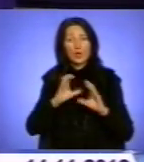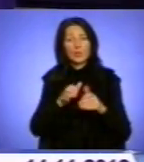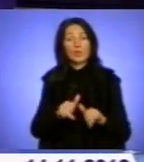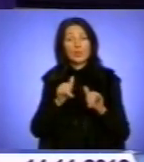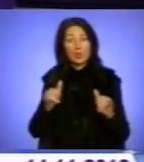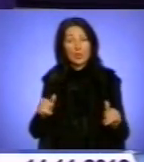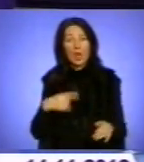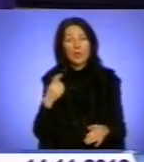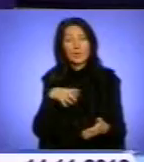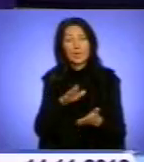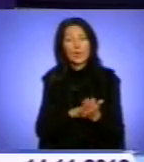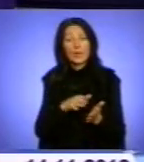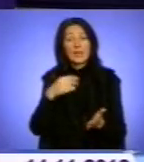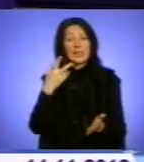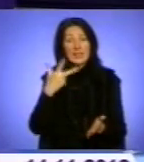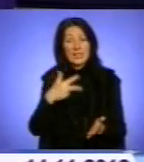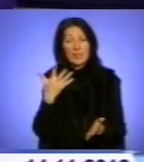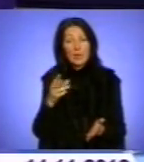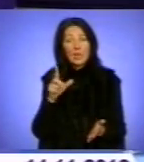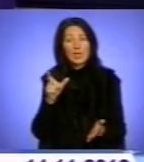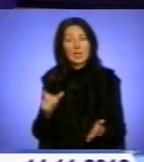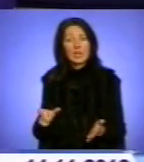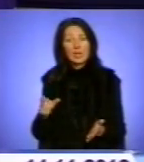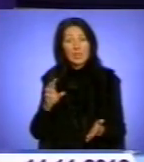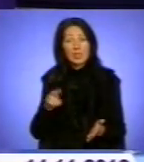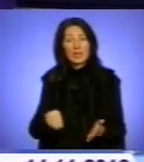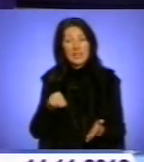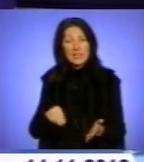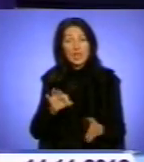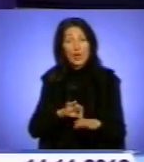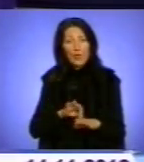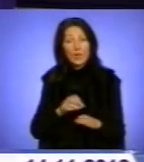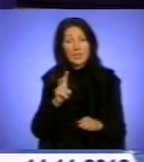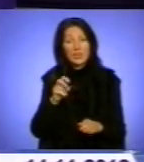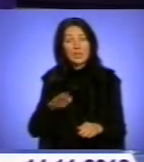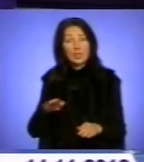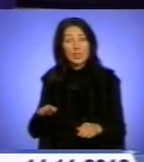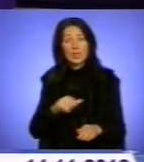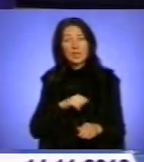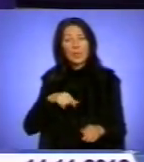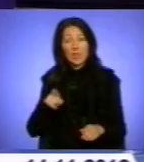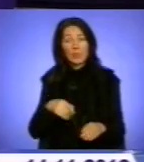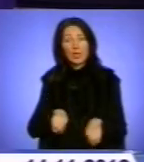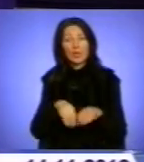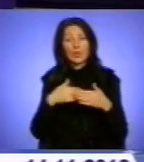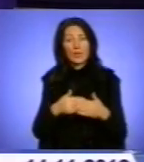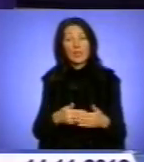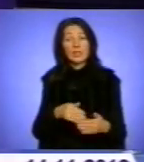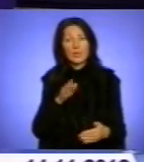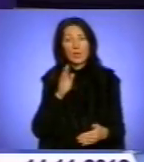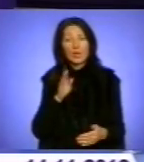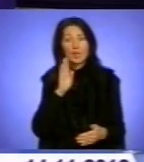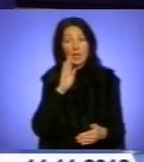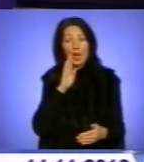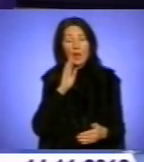зареєстровано 35 тисяч хворих на цю недугу, 200 з яких – діти. Саме їм, а також вагітним жінкам, підліткам необхідні інсулінові